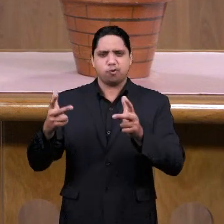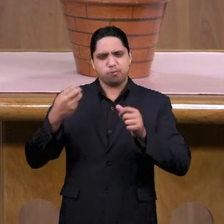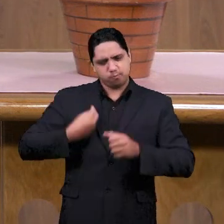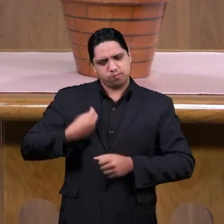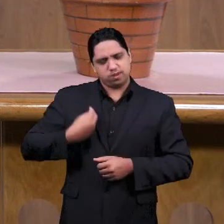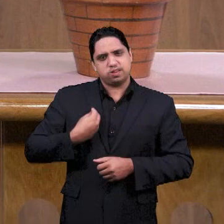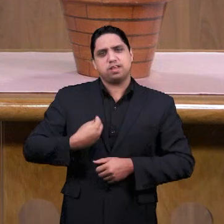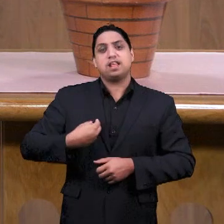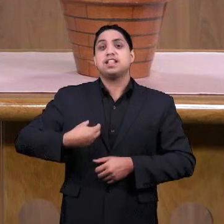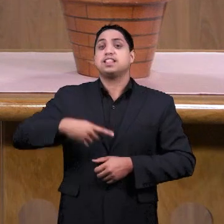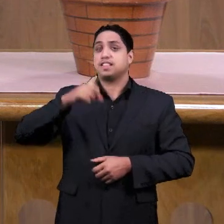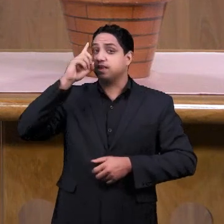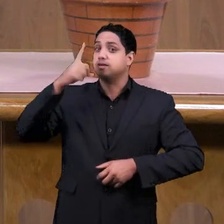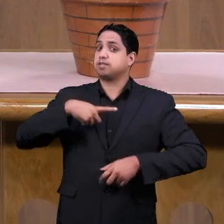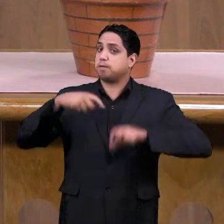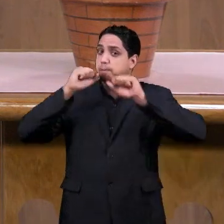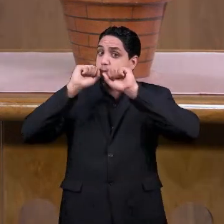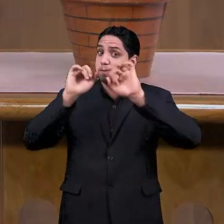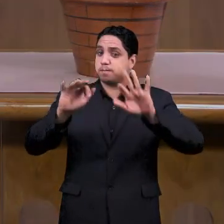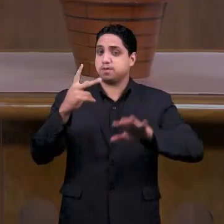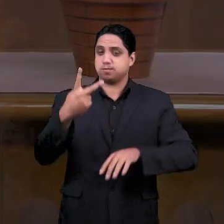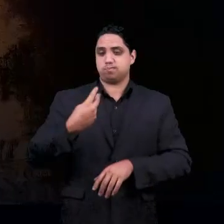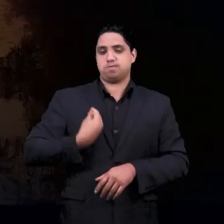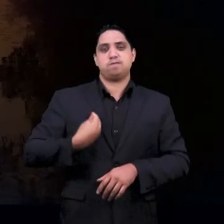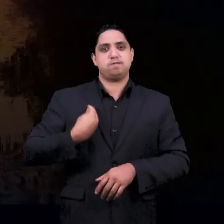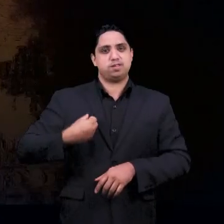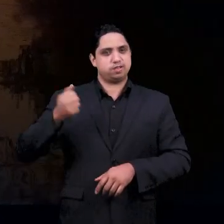Бога есть благословение для вас.